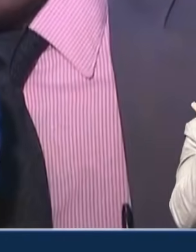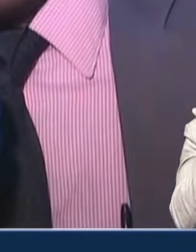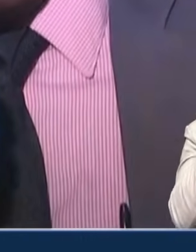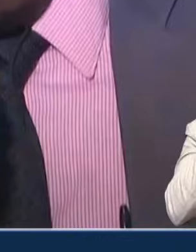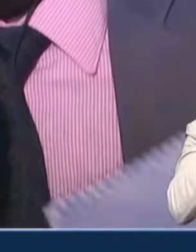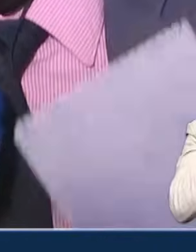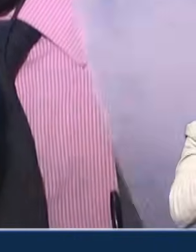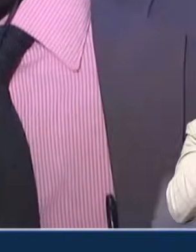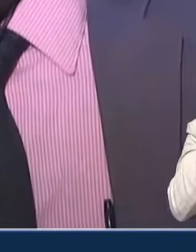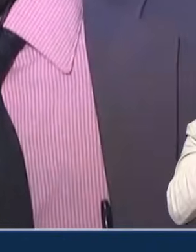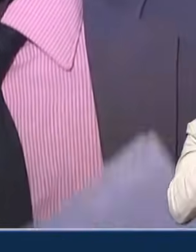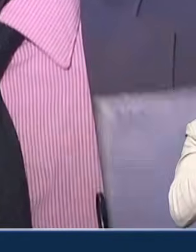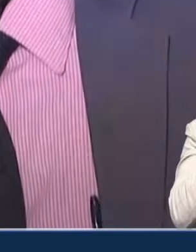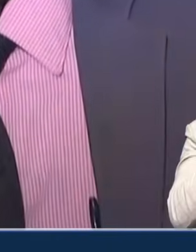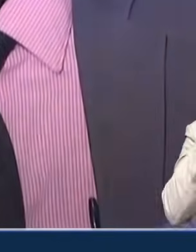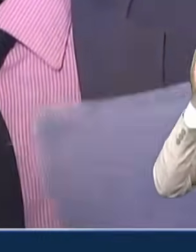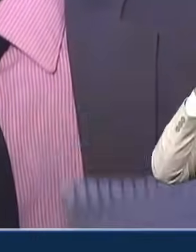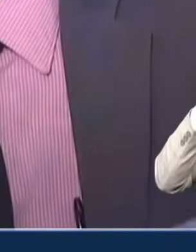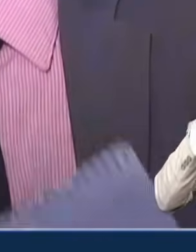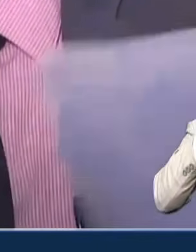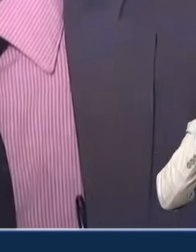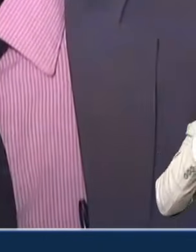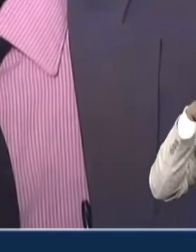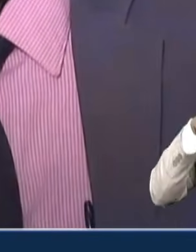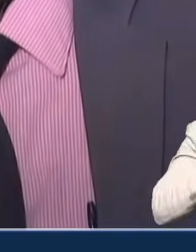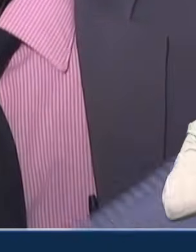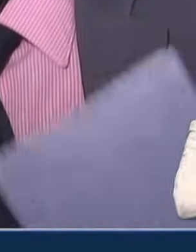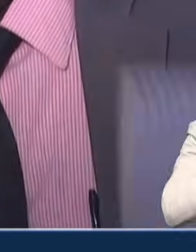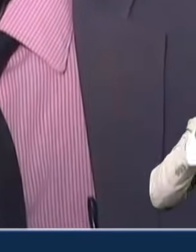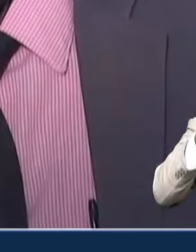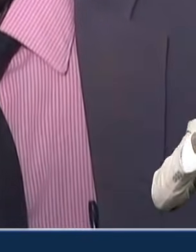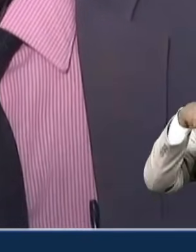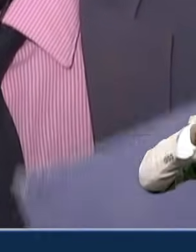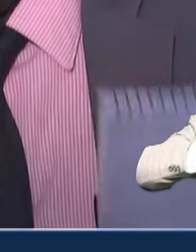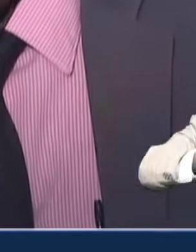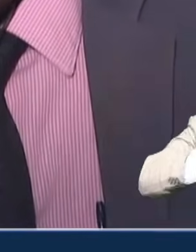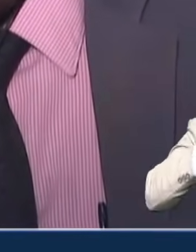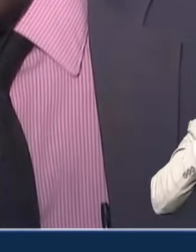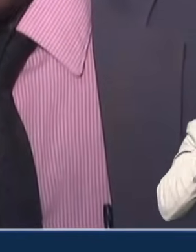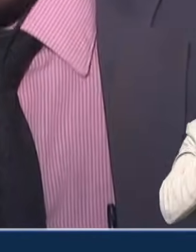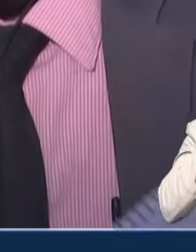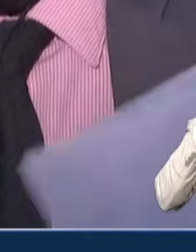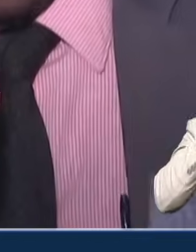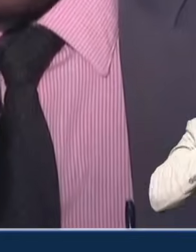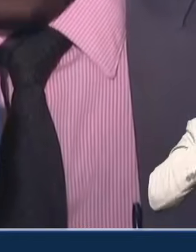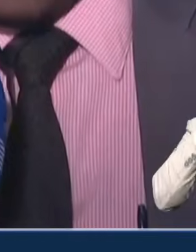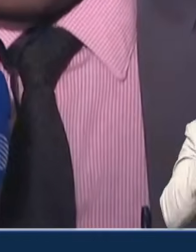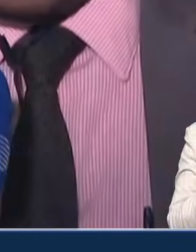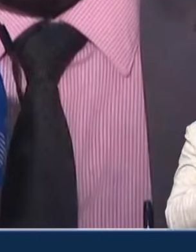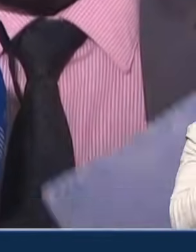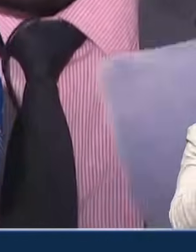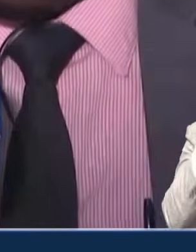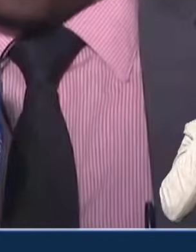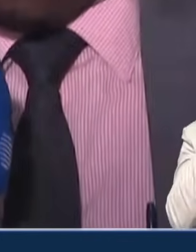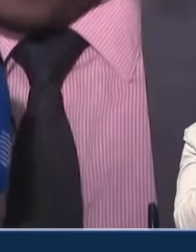arimo bagarukaho abaspeaker abayobozi b'inteko sena imitwe y'abadepite n'umutekano ngo basanze mu Rwanda kwakirwa